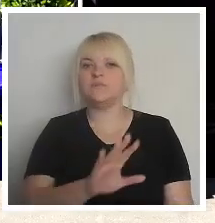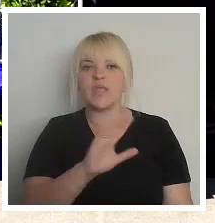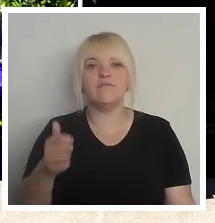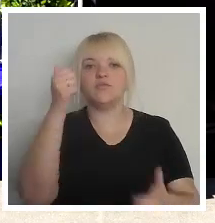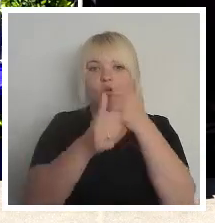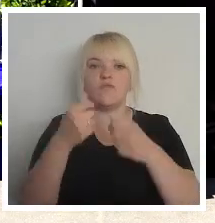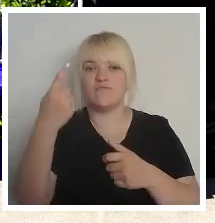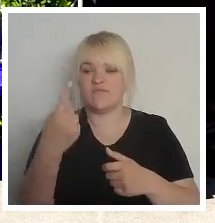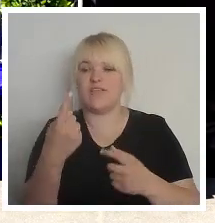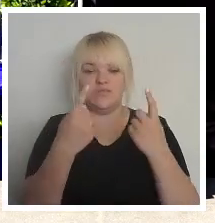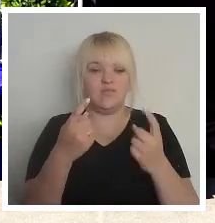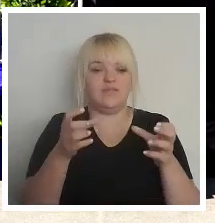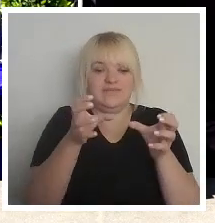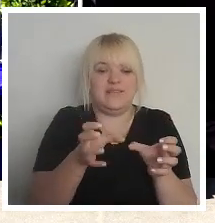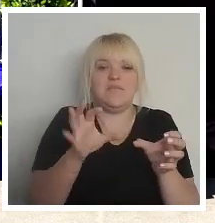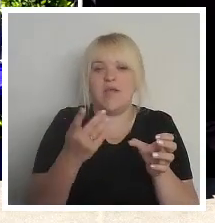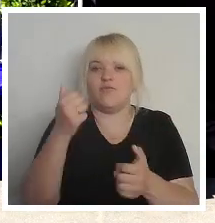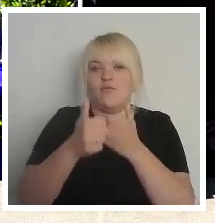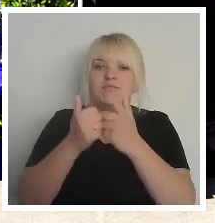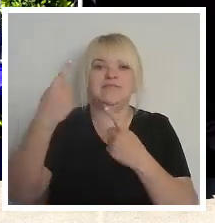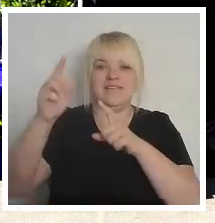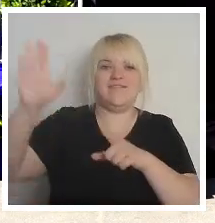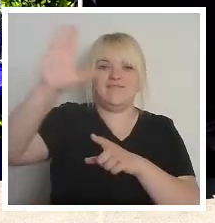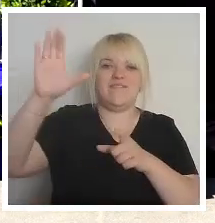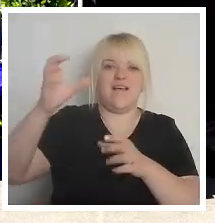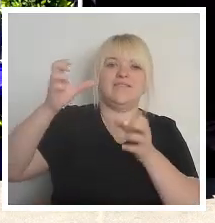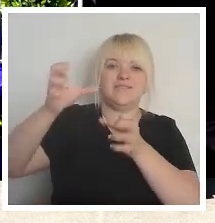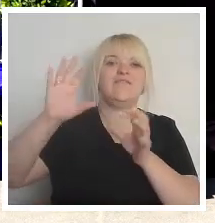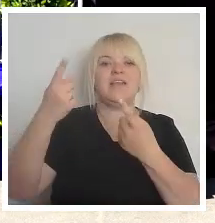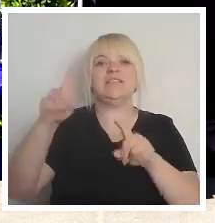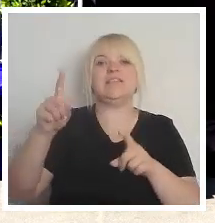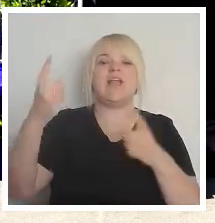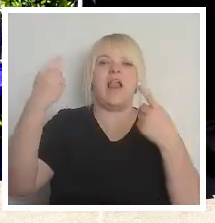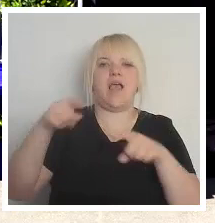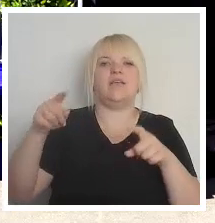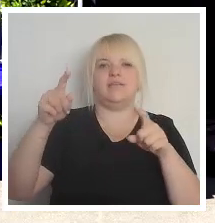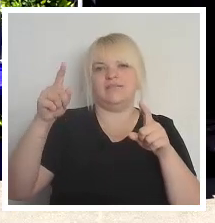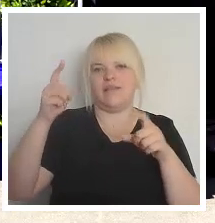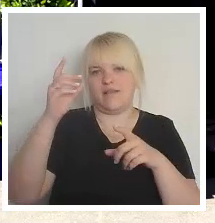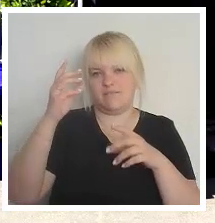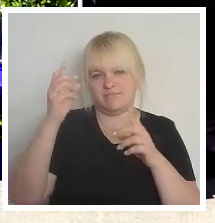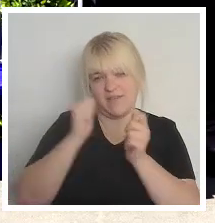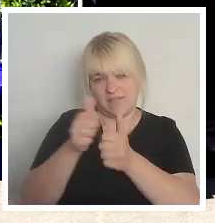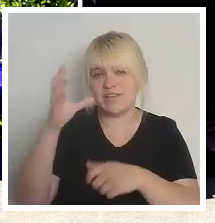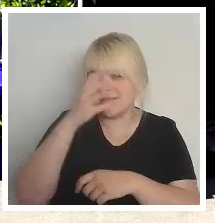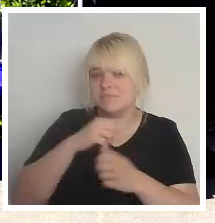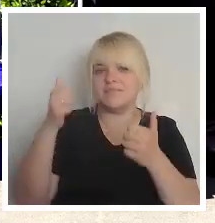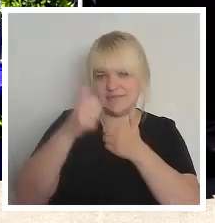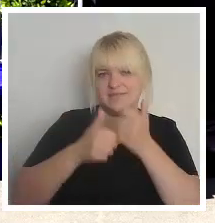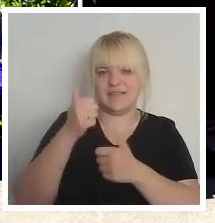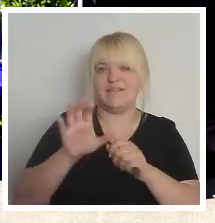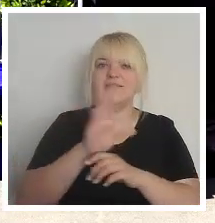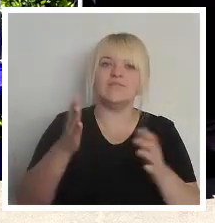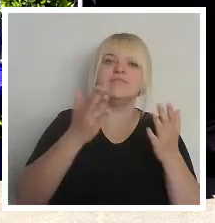starpā, konkurējam ar citām laika pavadīšanas iespējām, jūs piekritušam? Es domāju, ka mums